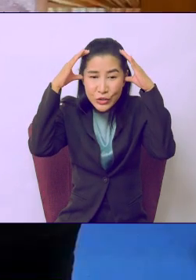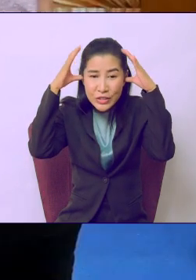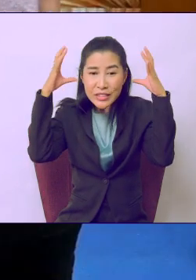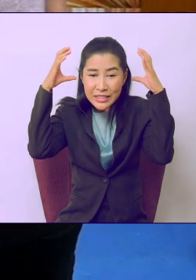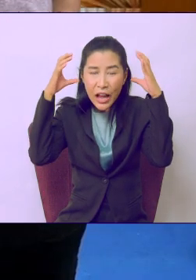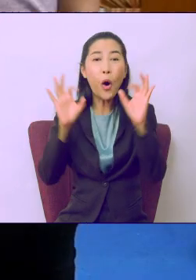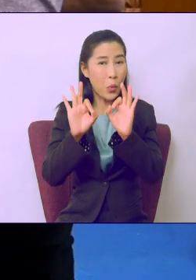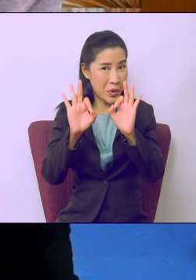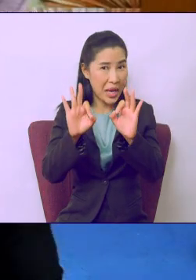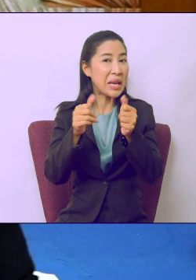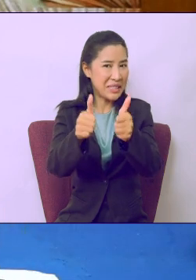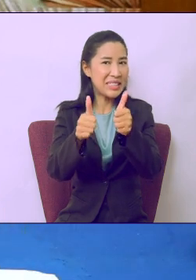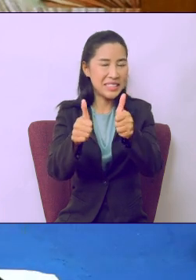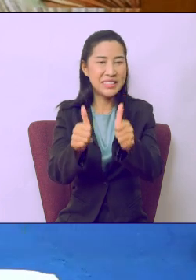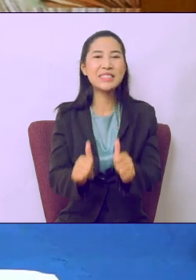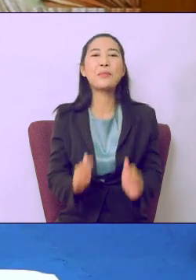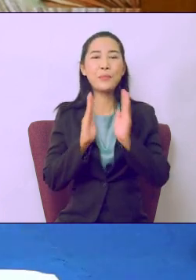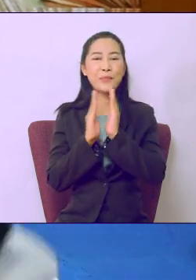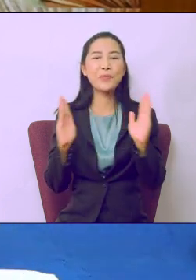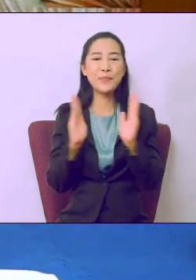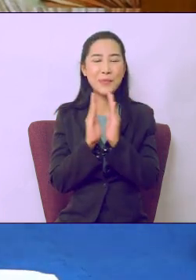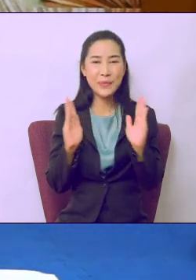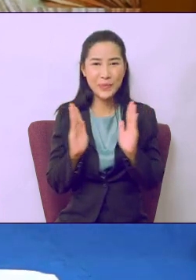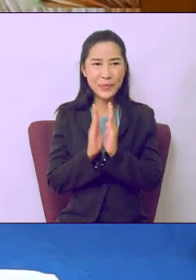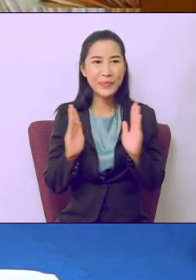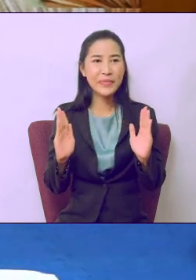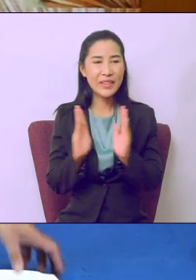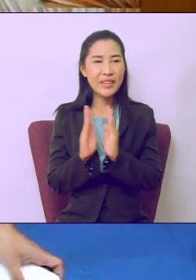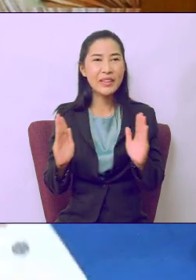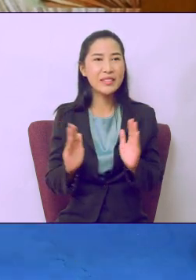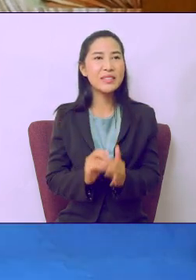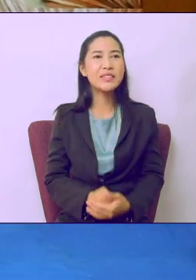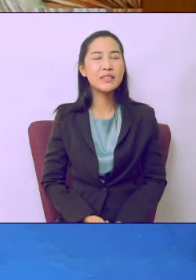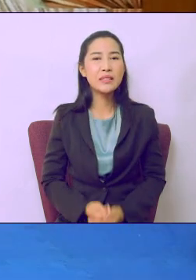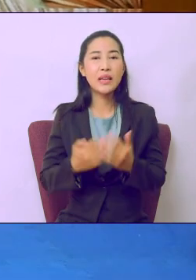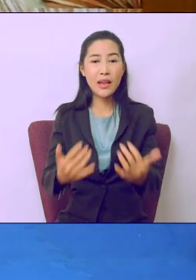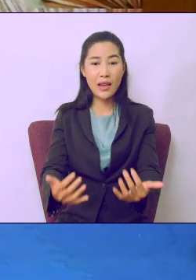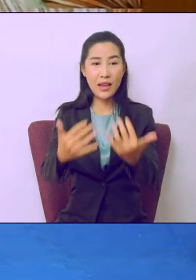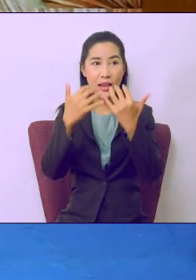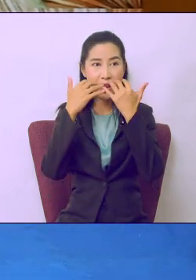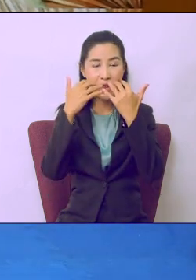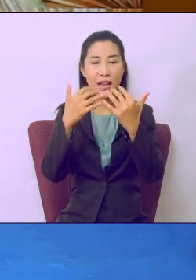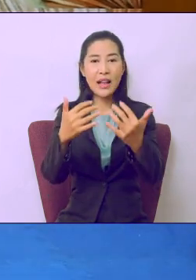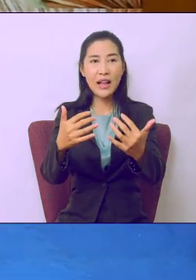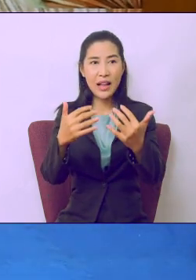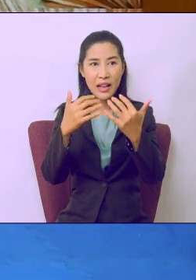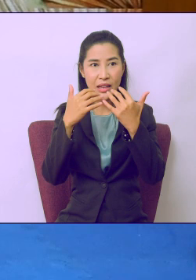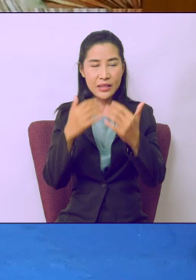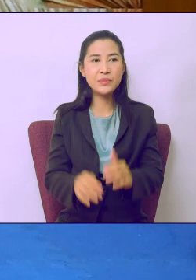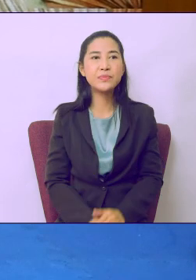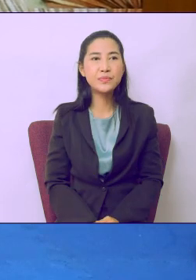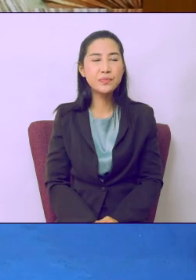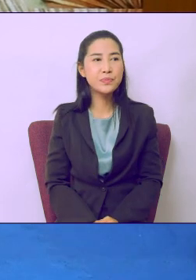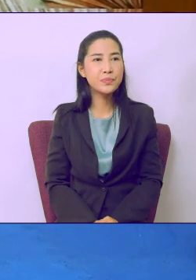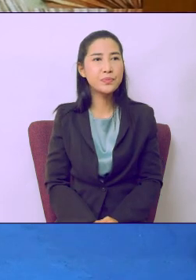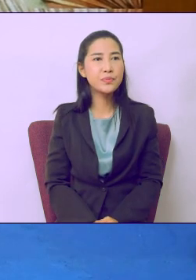โอเคอ้าดีอ่ะขอบคุณครับนะครับเรียกว่าหายใจพรีเนาะหรือว่าถ้าแปล